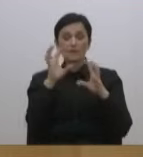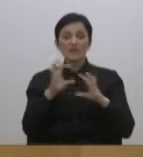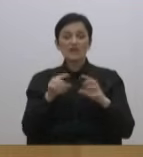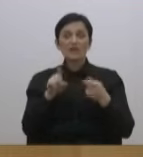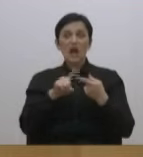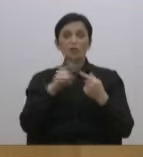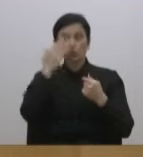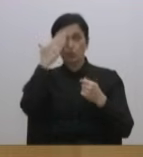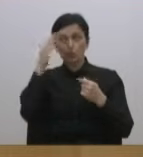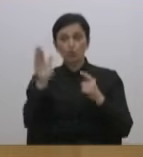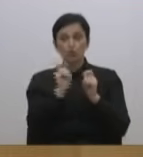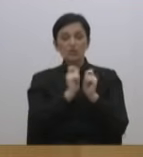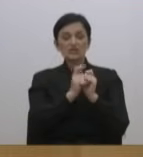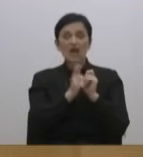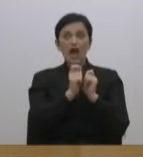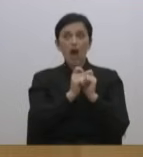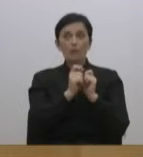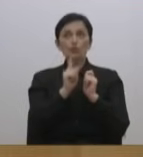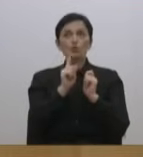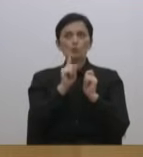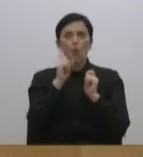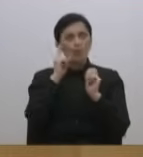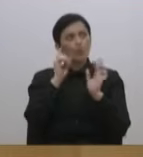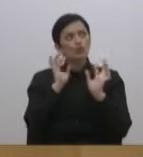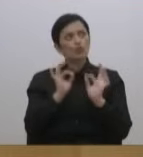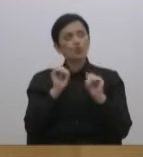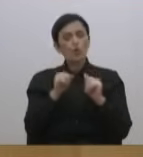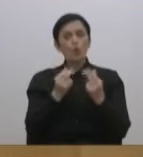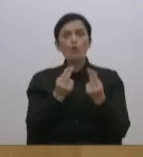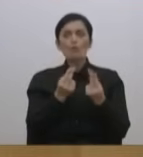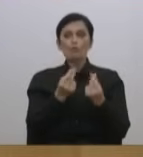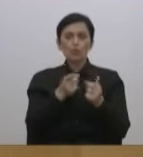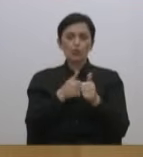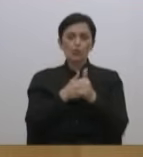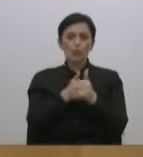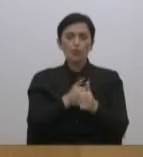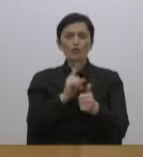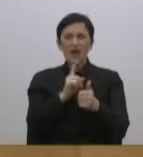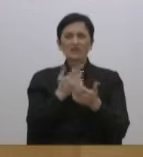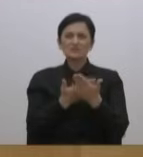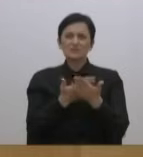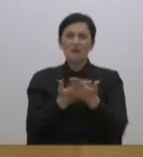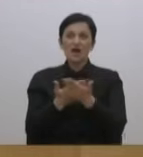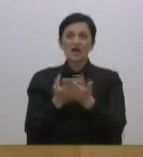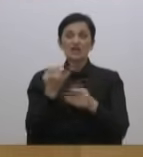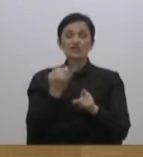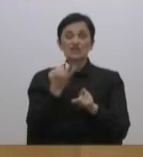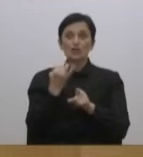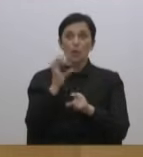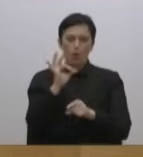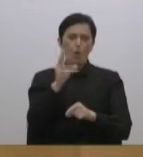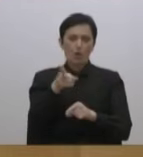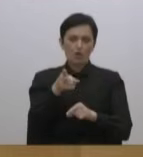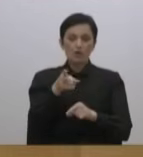უცხოურ დაფინანსებას. Ის რომ ლოგიკურად შეიძლება დავაცხნათ, რომ ფულ შეიძლება მოყვებოდეს რაღაც პირობებში, რაღაც ტიპის ინტერესები, ოკეი,